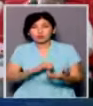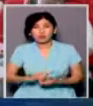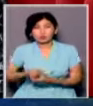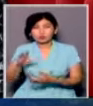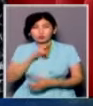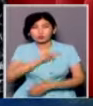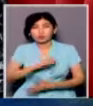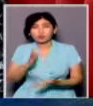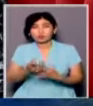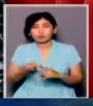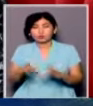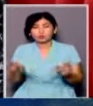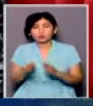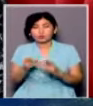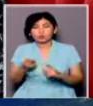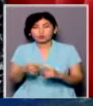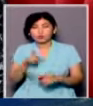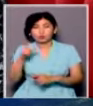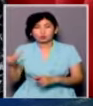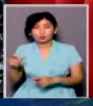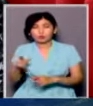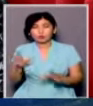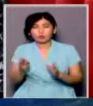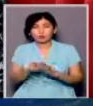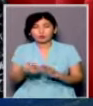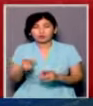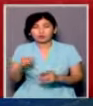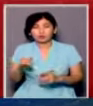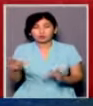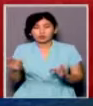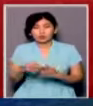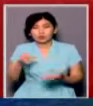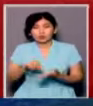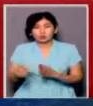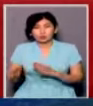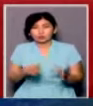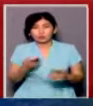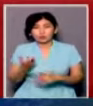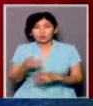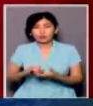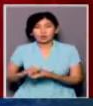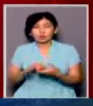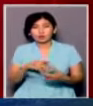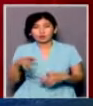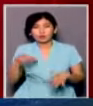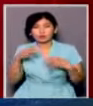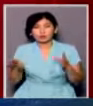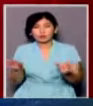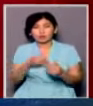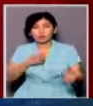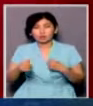ассамблеясы қызметінде этномәдени бірлестік өкілдерінің этносаралық қатынастарды реттеуде ассамблея институтын нығайту